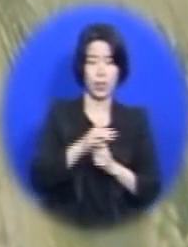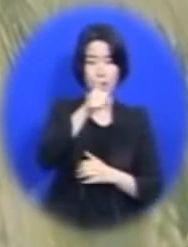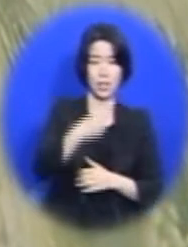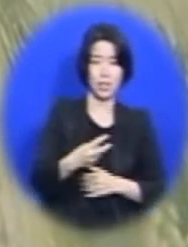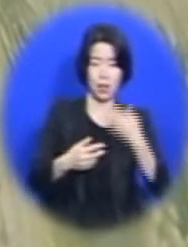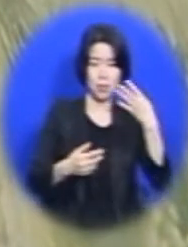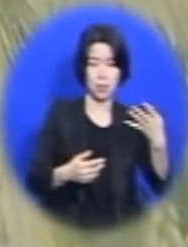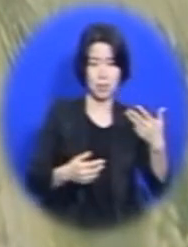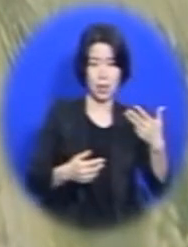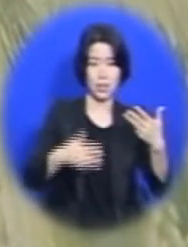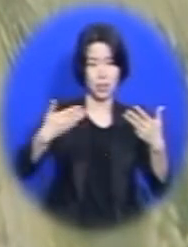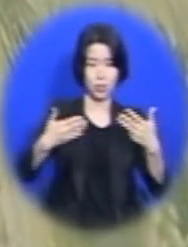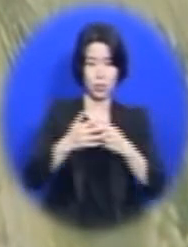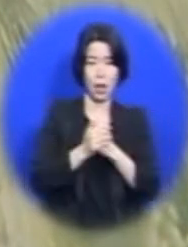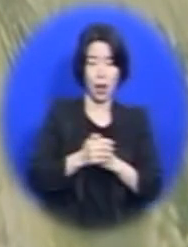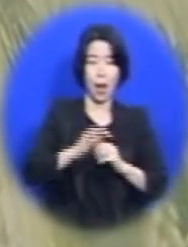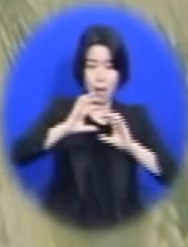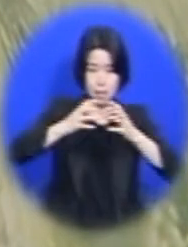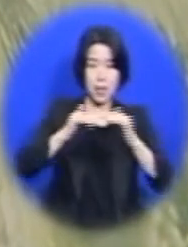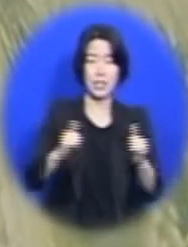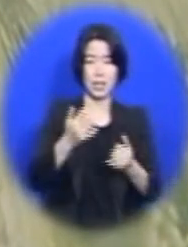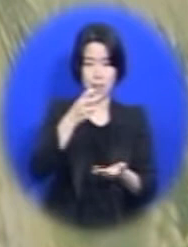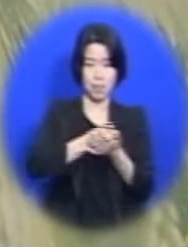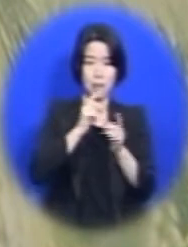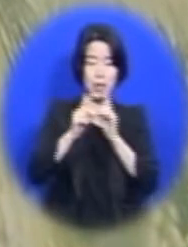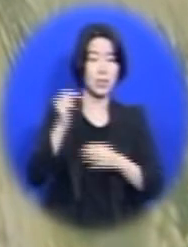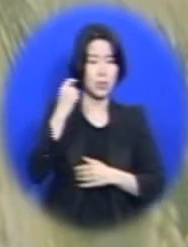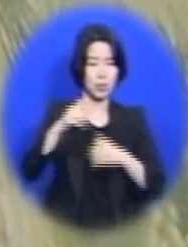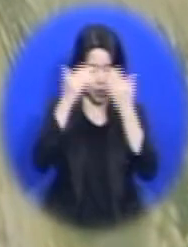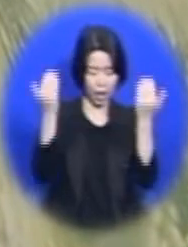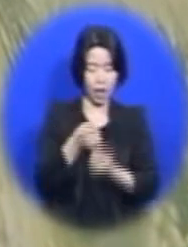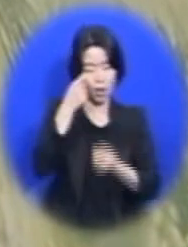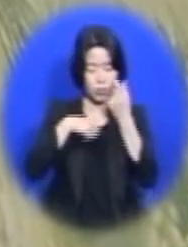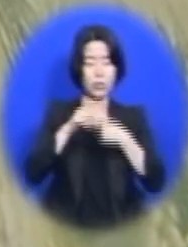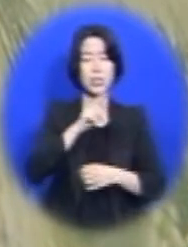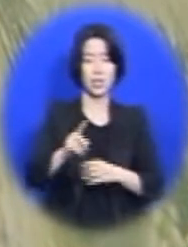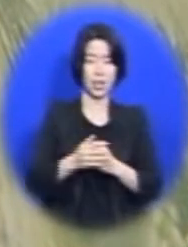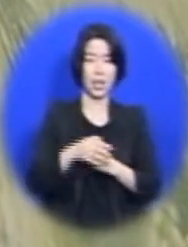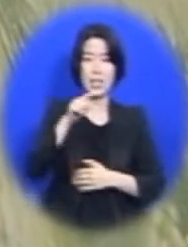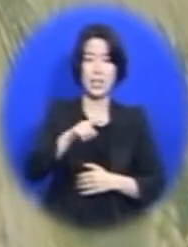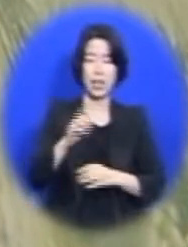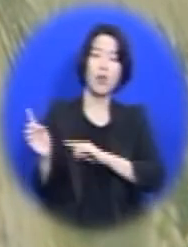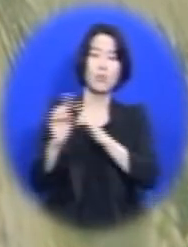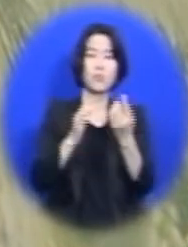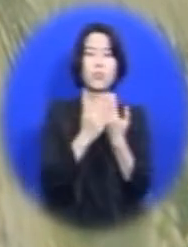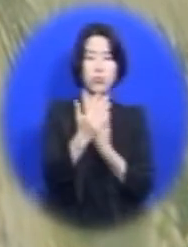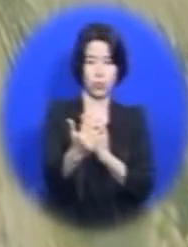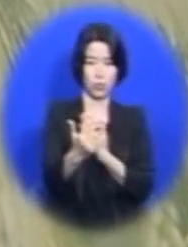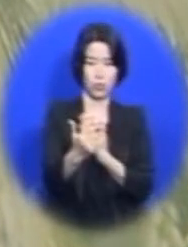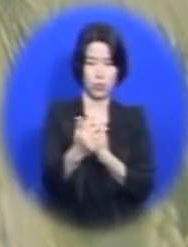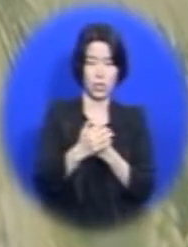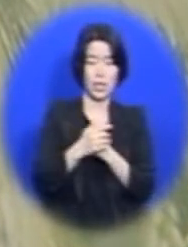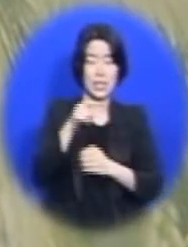느헤미야 8장 9절에 백성이 율법의 말씀을 듣고 다 우는지라. 이게 부흥이거든요.